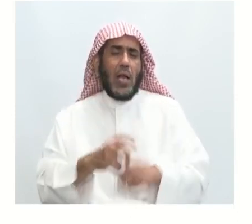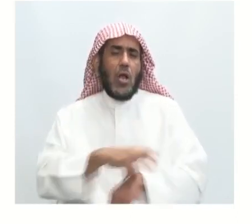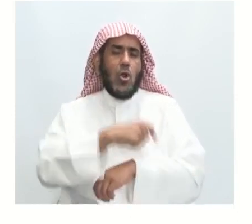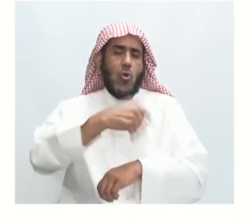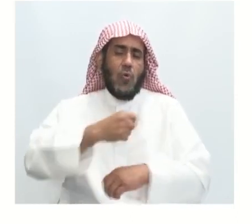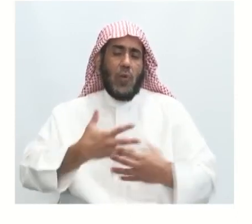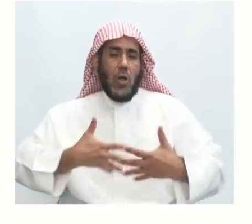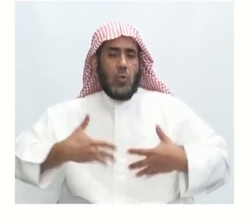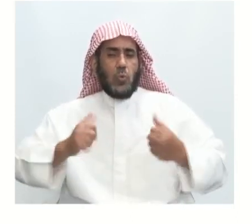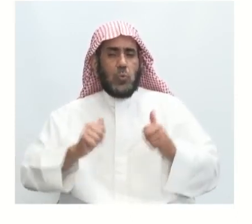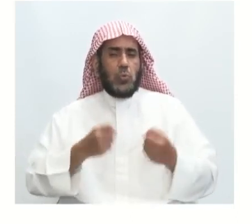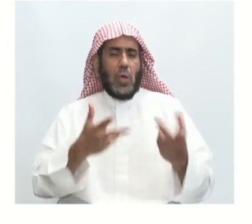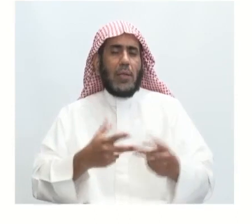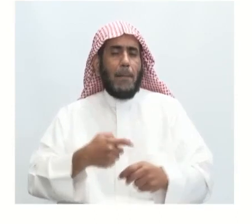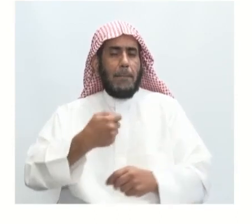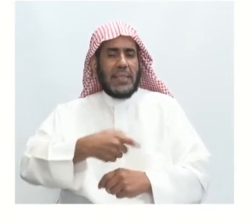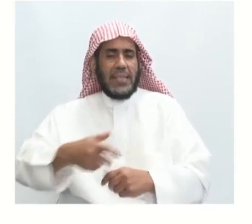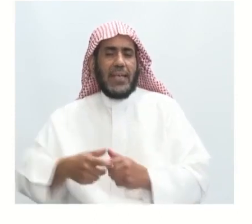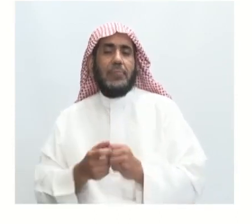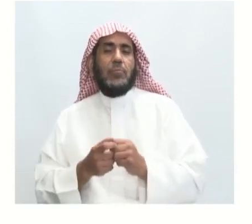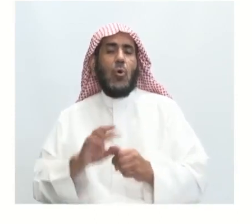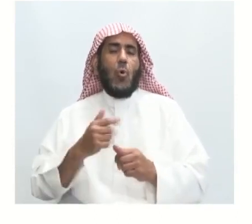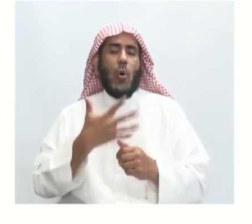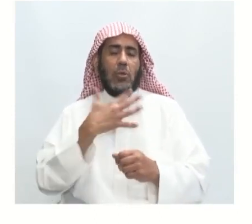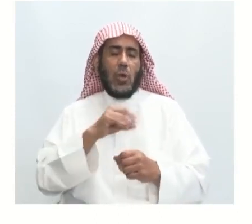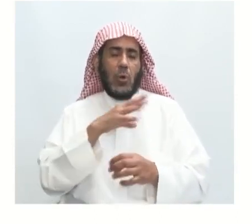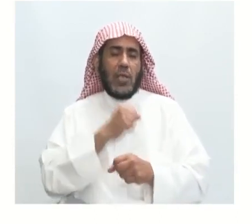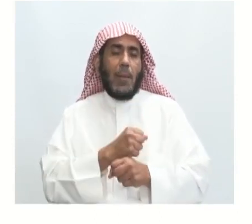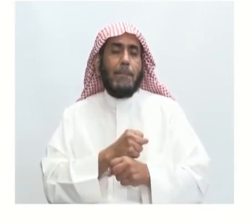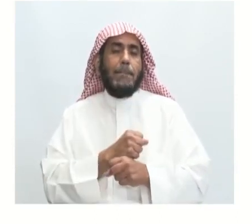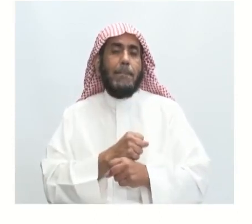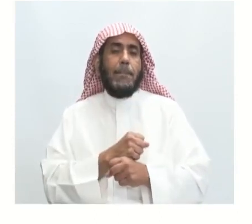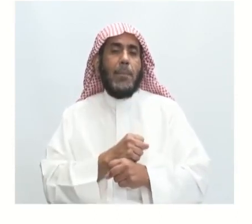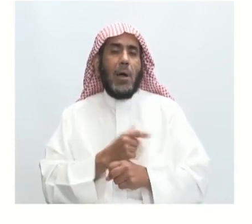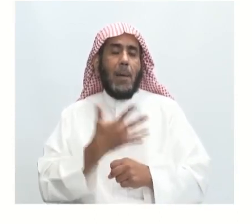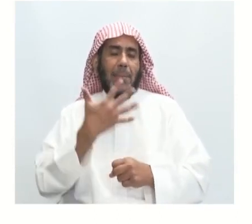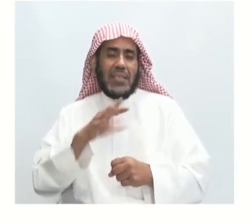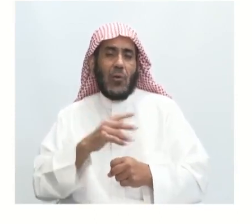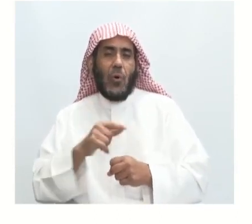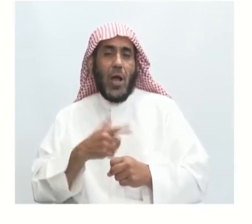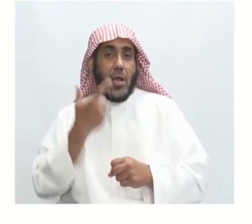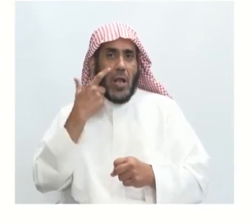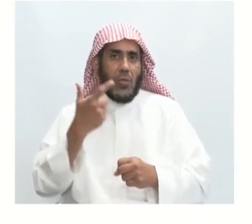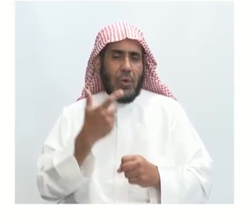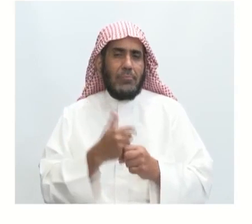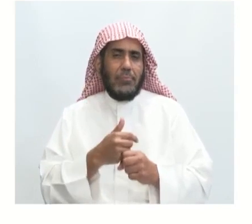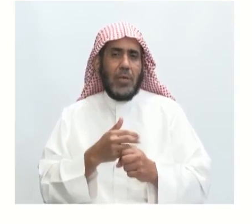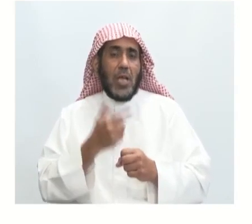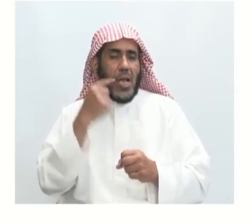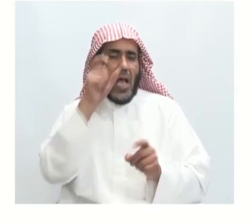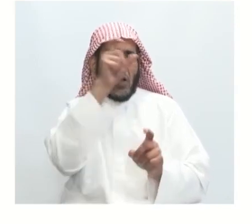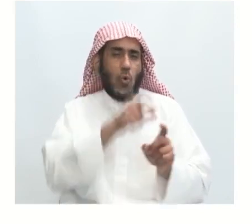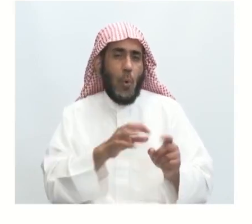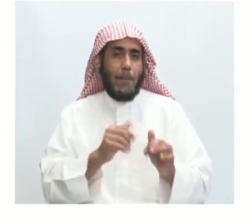ذو سعه من سعته ومن السنه قول النبي صلى الله عليه وسلم من سره ان ينظر الى رجل